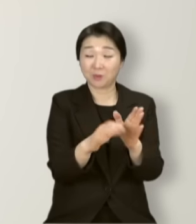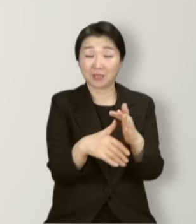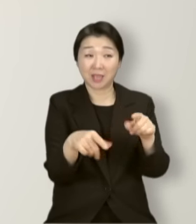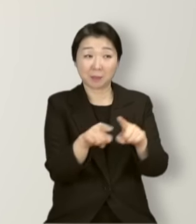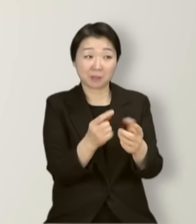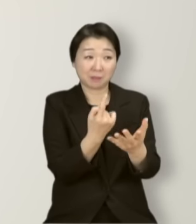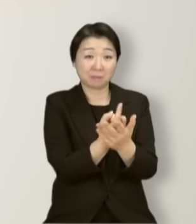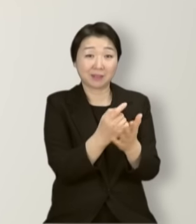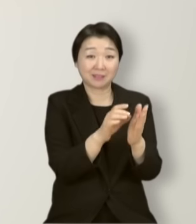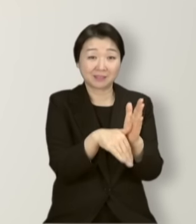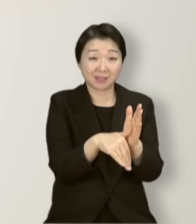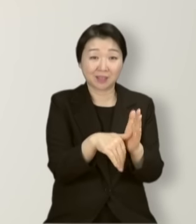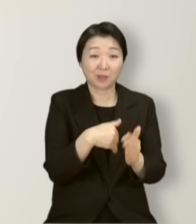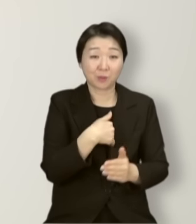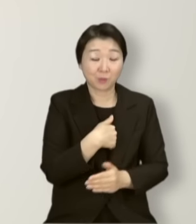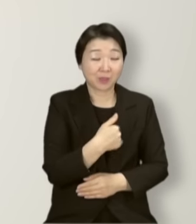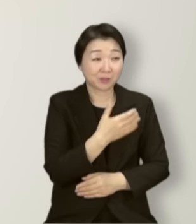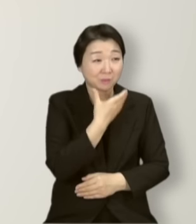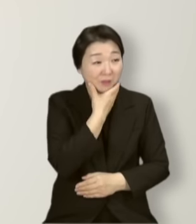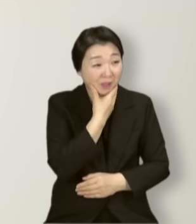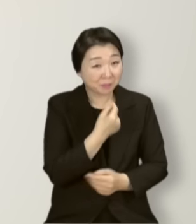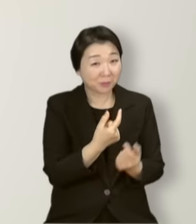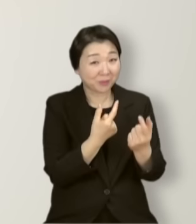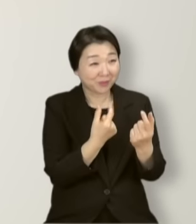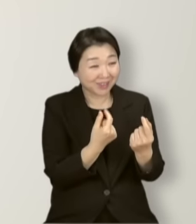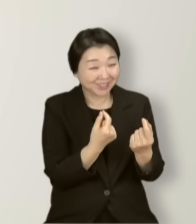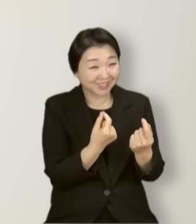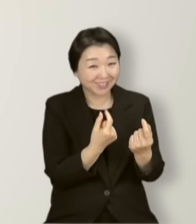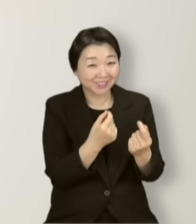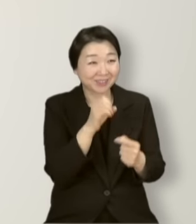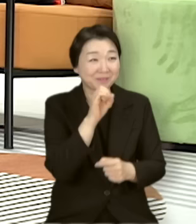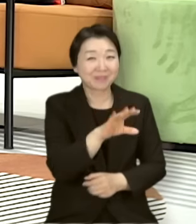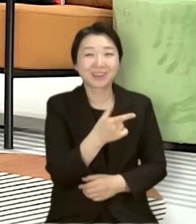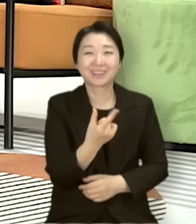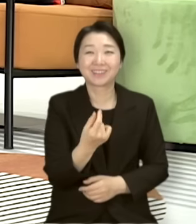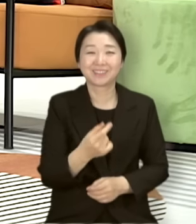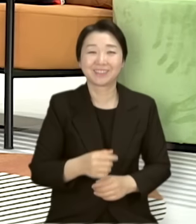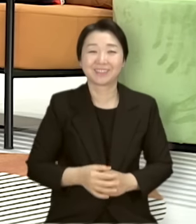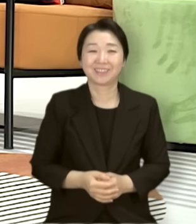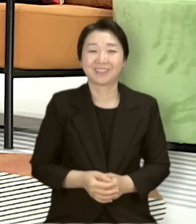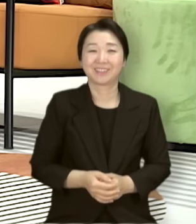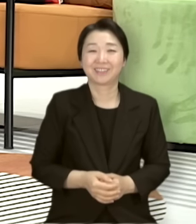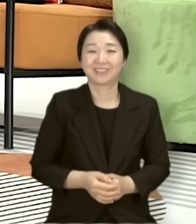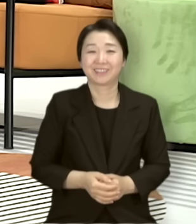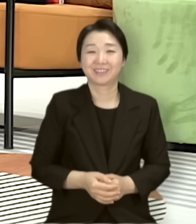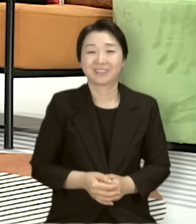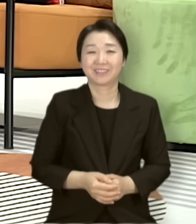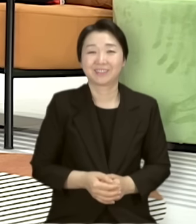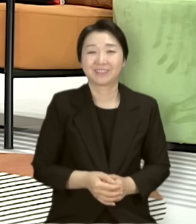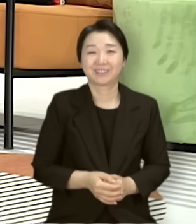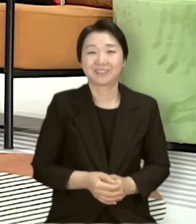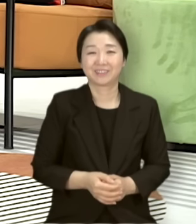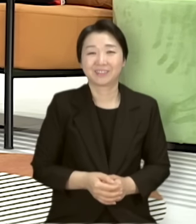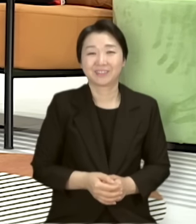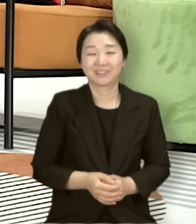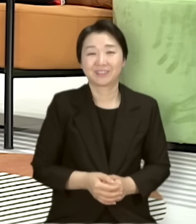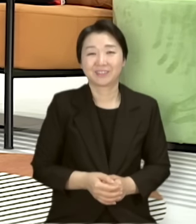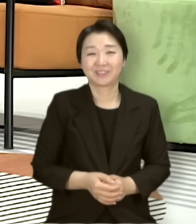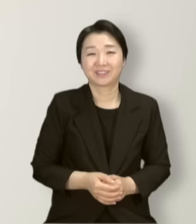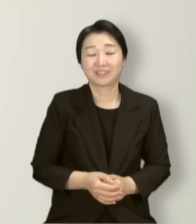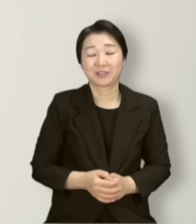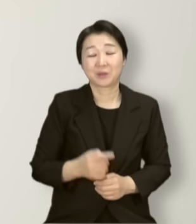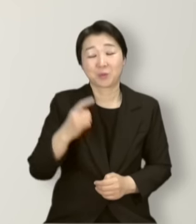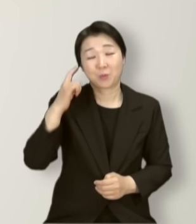예. 총장님 진짜 행복하시겠어요? 예, 예, 예. 이런 말 나올 것 같아요. 예, 예. 이 저 반평생을 사실 교계에 계신